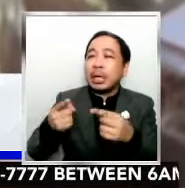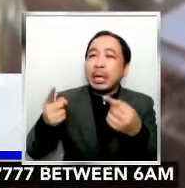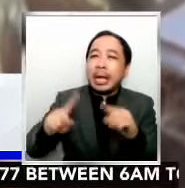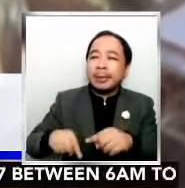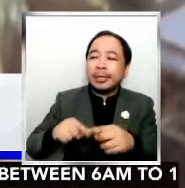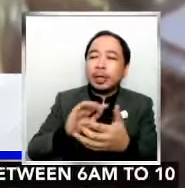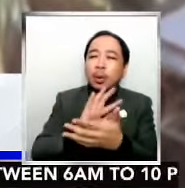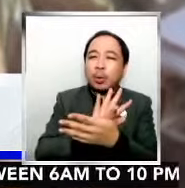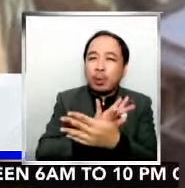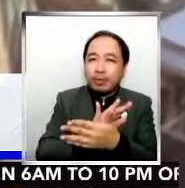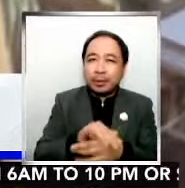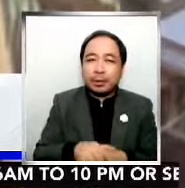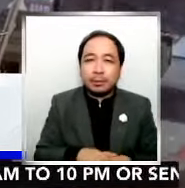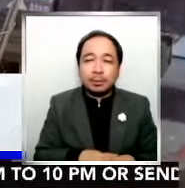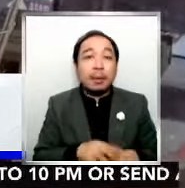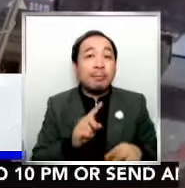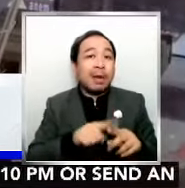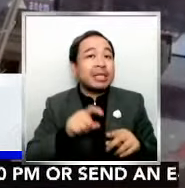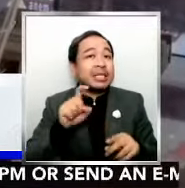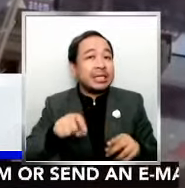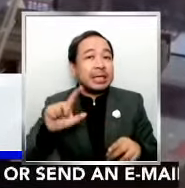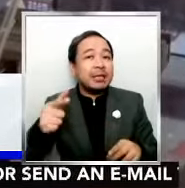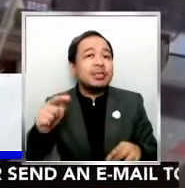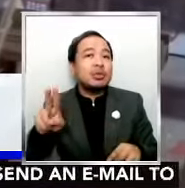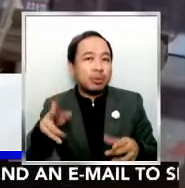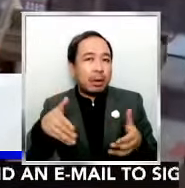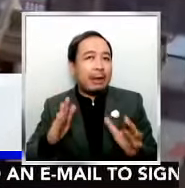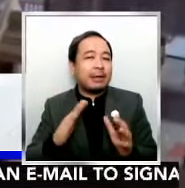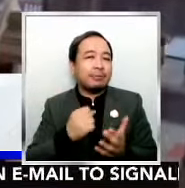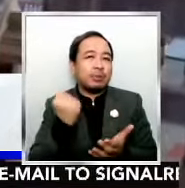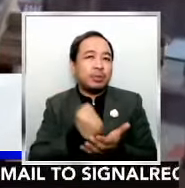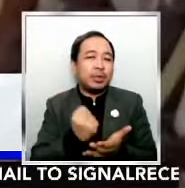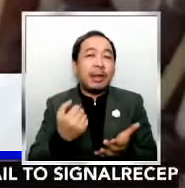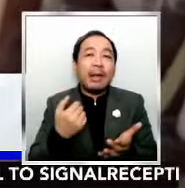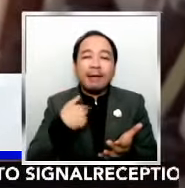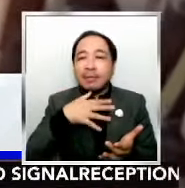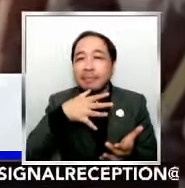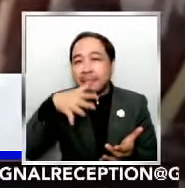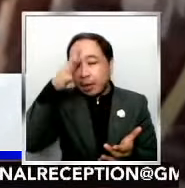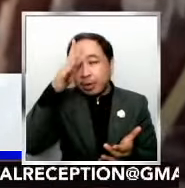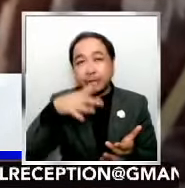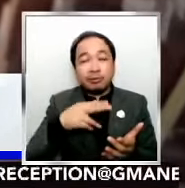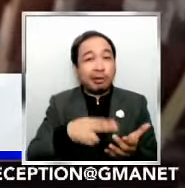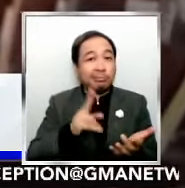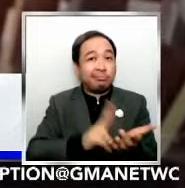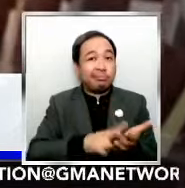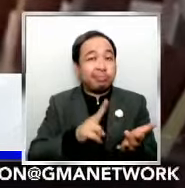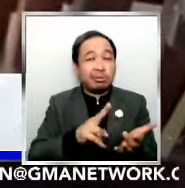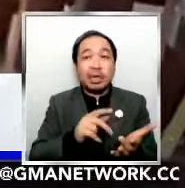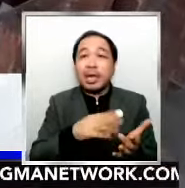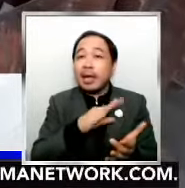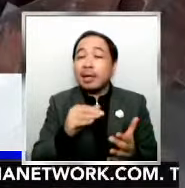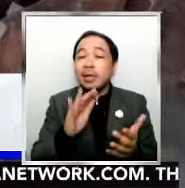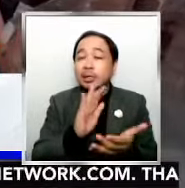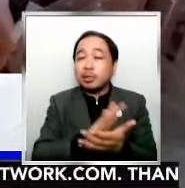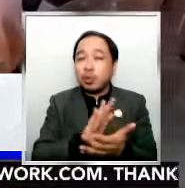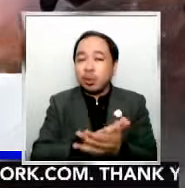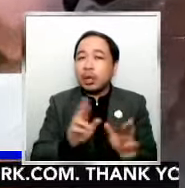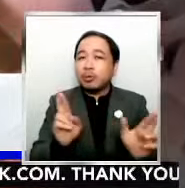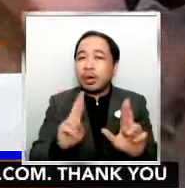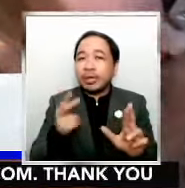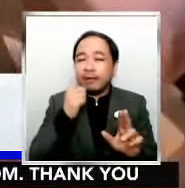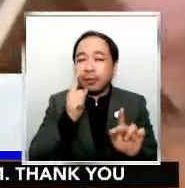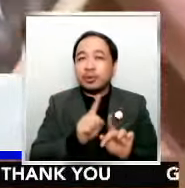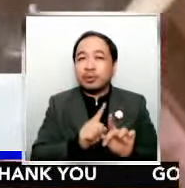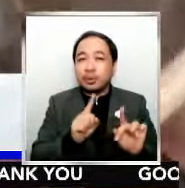na may permiso ng local government unit, may written consent ng magulang, at handa ang eskwelahan para sa social distancing. May sapat na supply